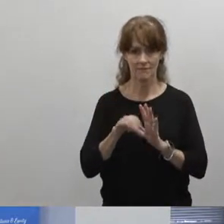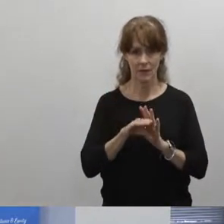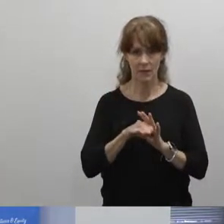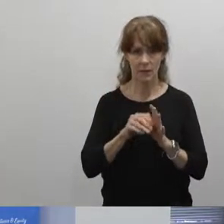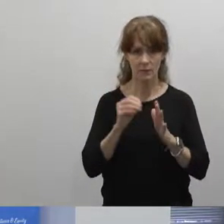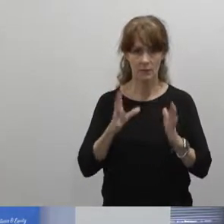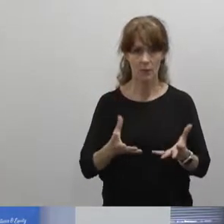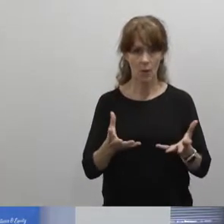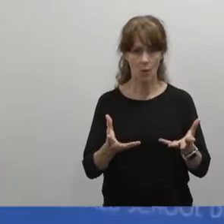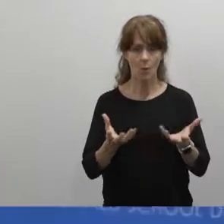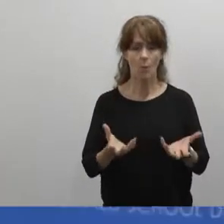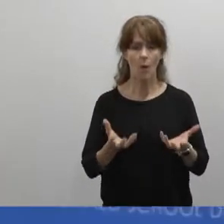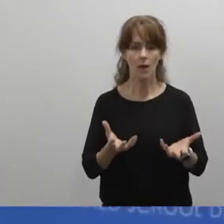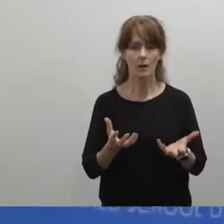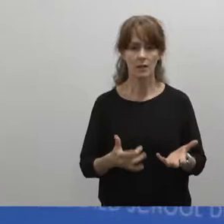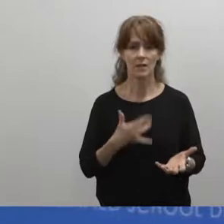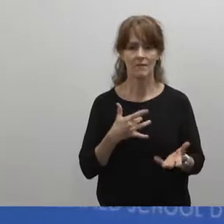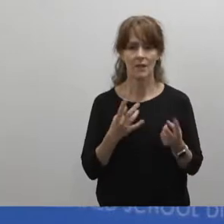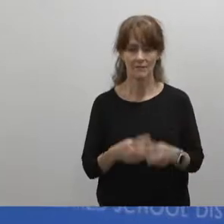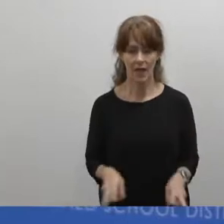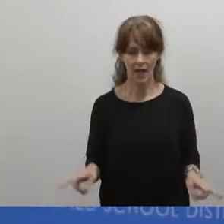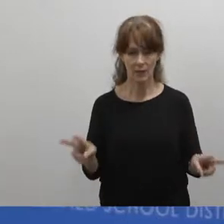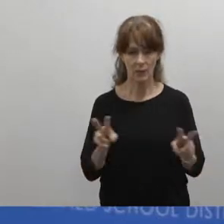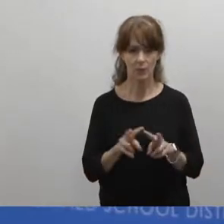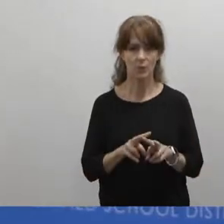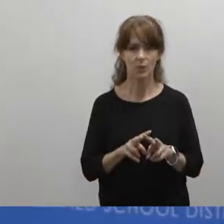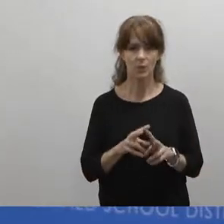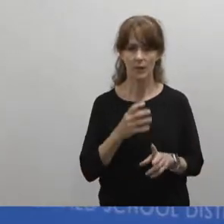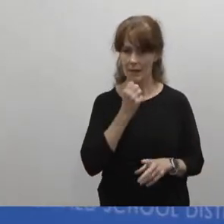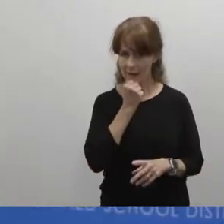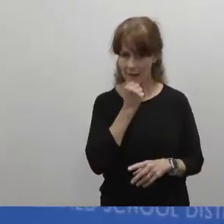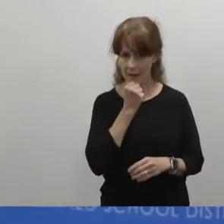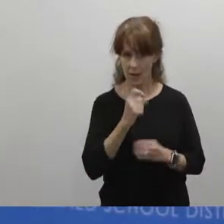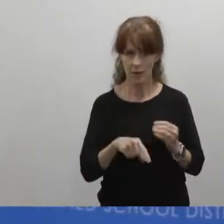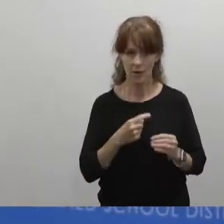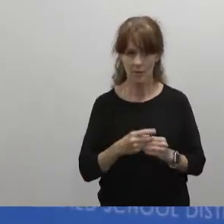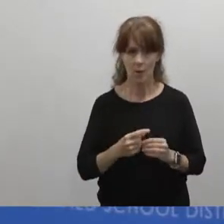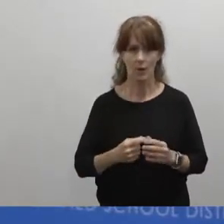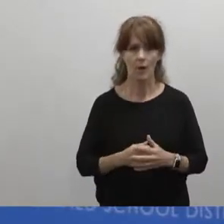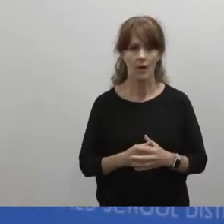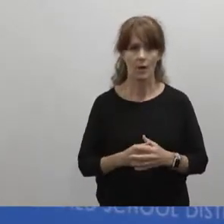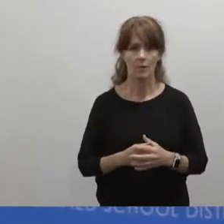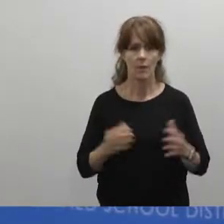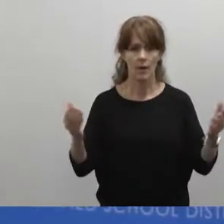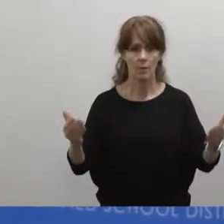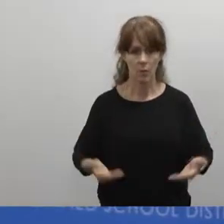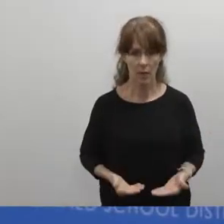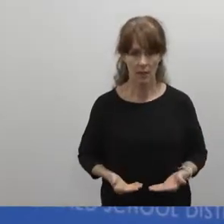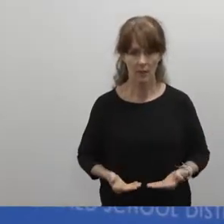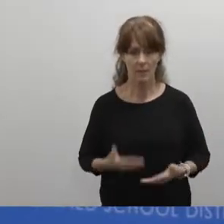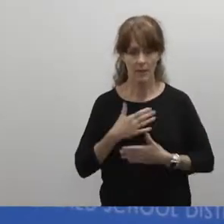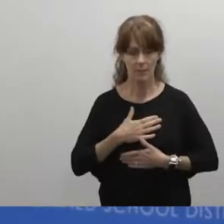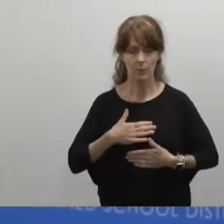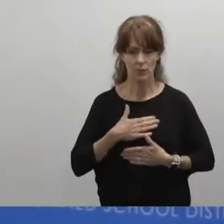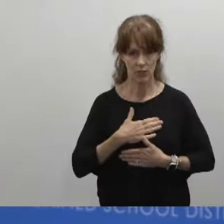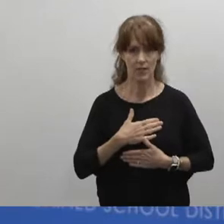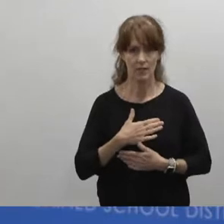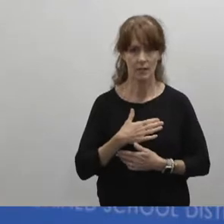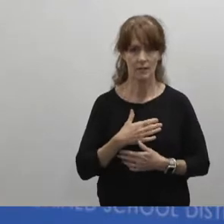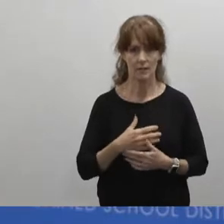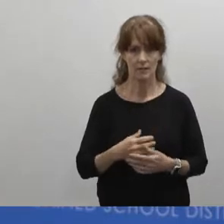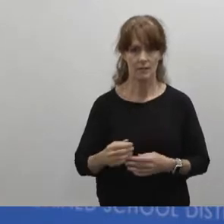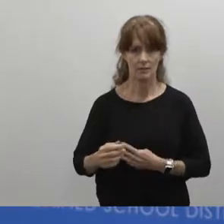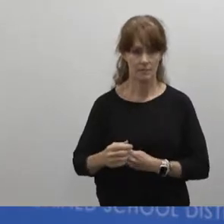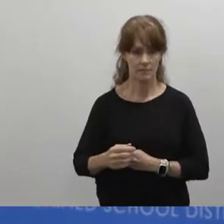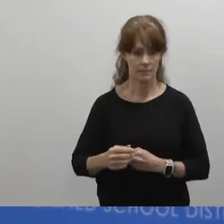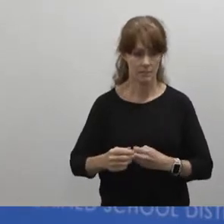Vậy để bạn nhầm khơi nhầm biên cả ông bì video ông bì xa xa con xa để thà chôn chết xa